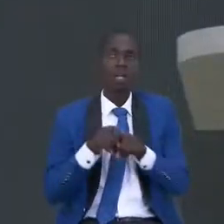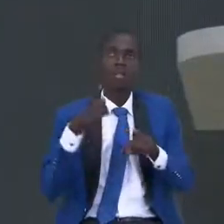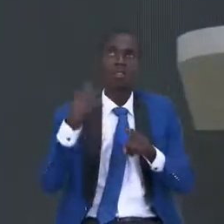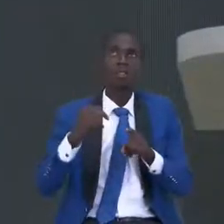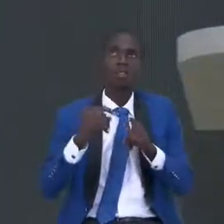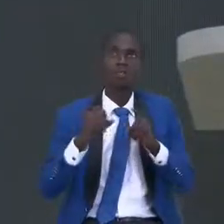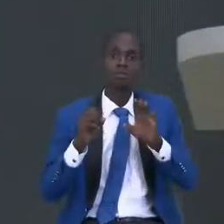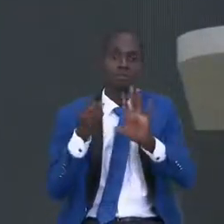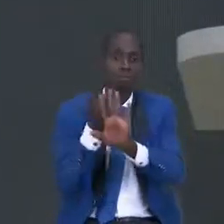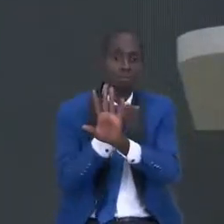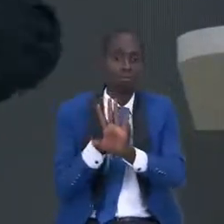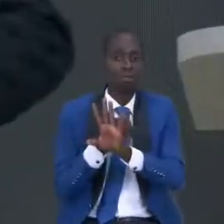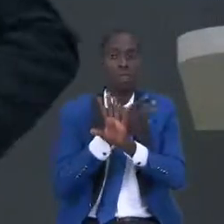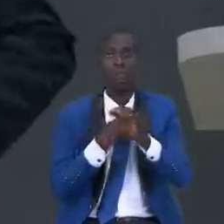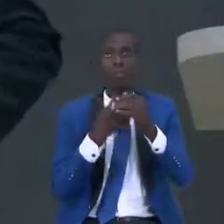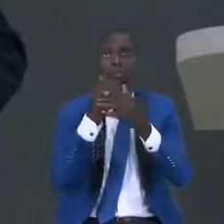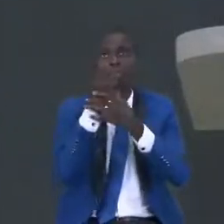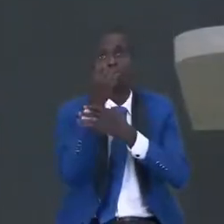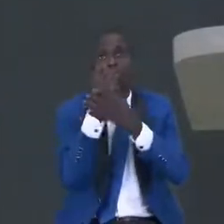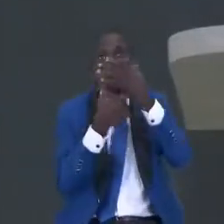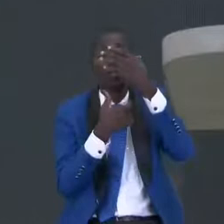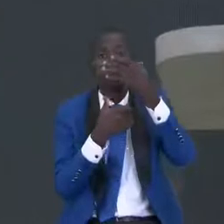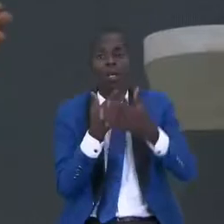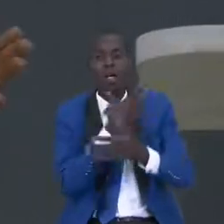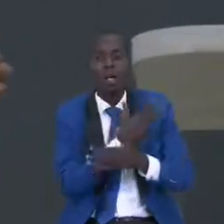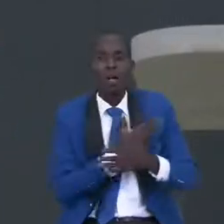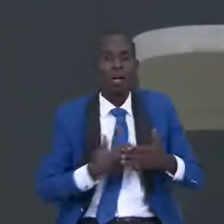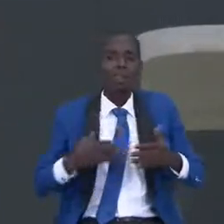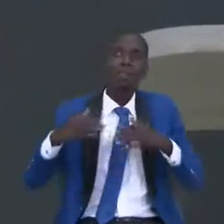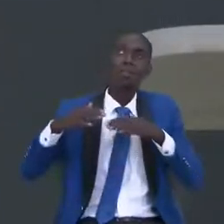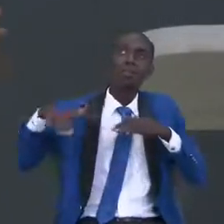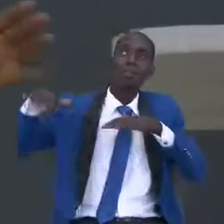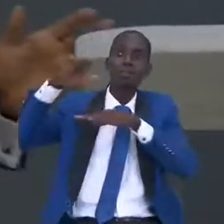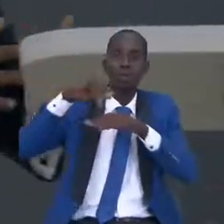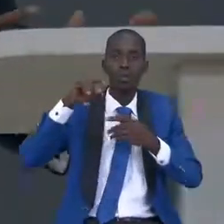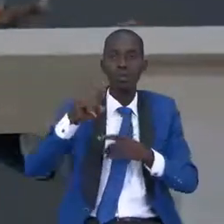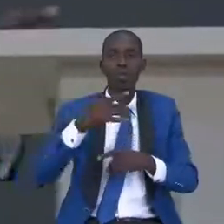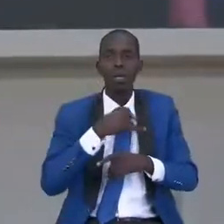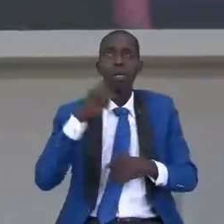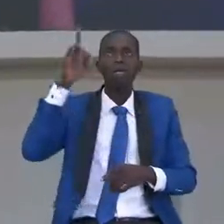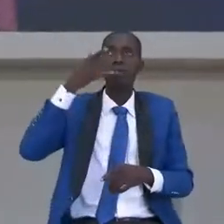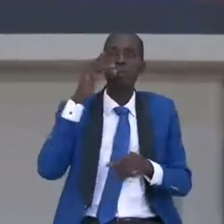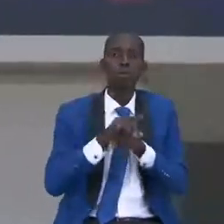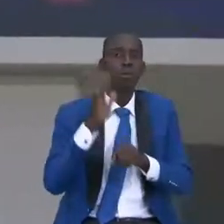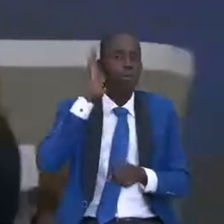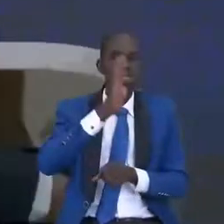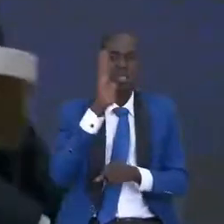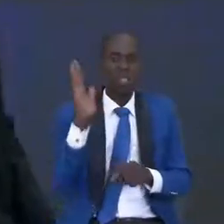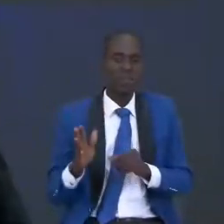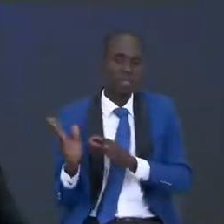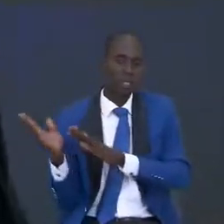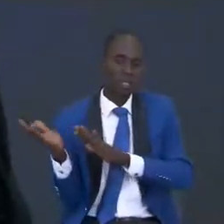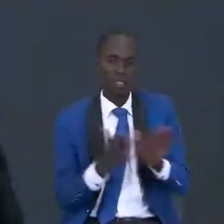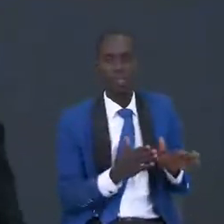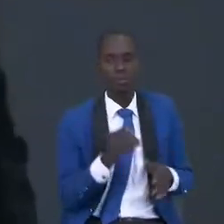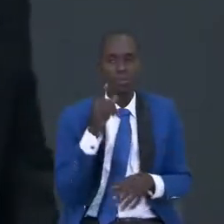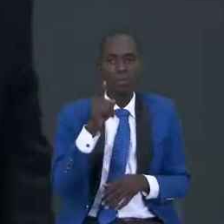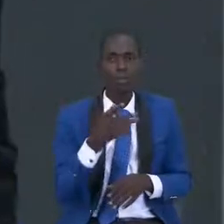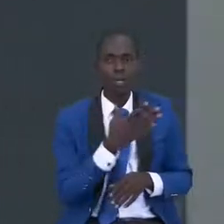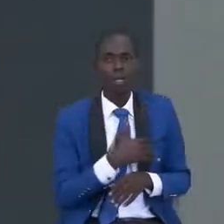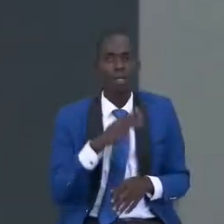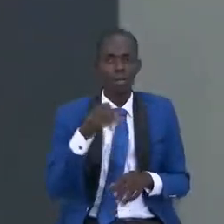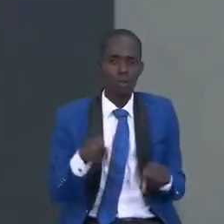parapluie, les ailes d'aigle au-dessus de toi. Et il dit, je ne te délaisserai point, je ne t'abandonnerai jamais. Et tes pieds